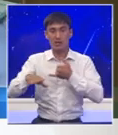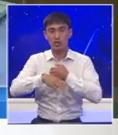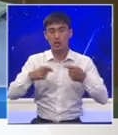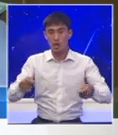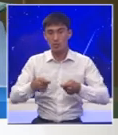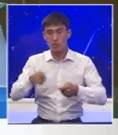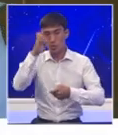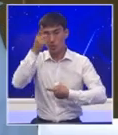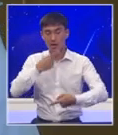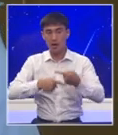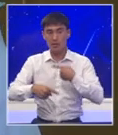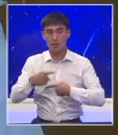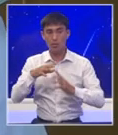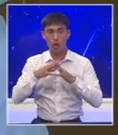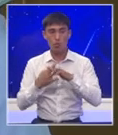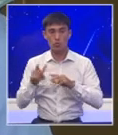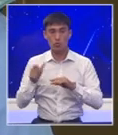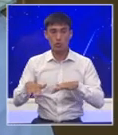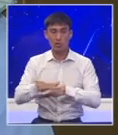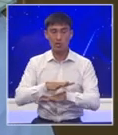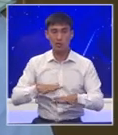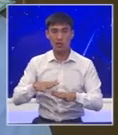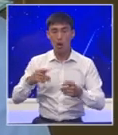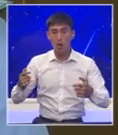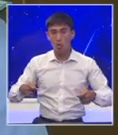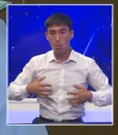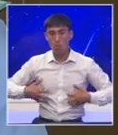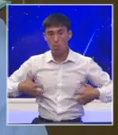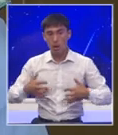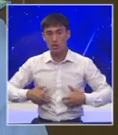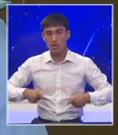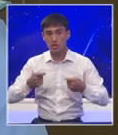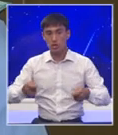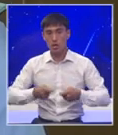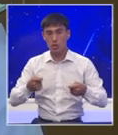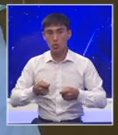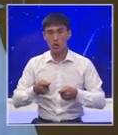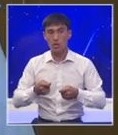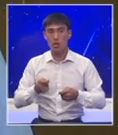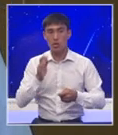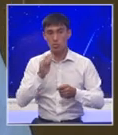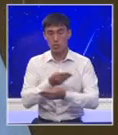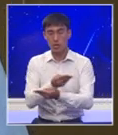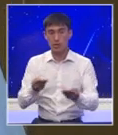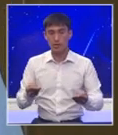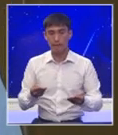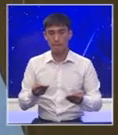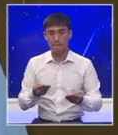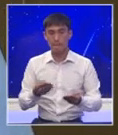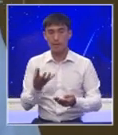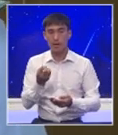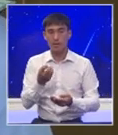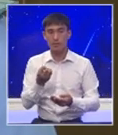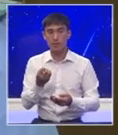мемлекетке қайтарылып, ауылдың тұрғындарына малды жаюға, мұқтаждың қанағаттандыруға берілген. Оны тағы